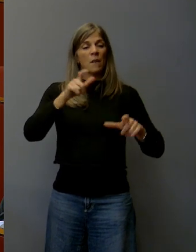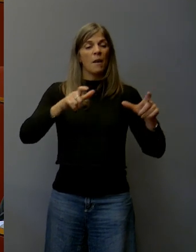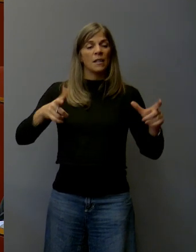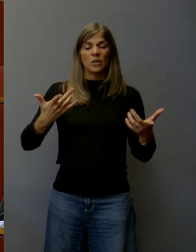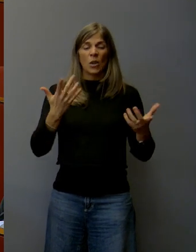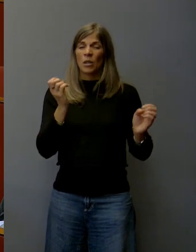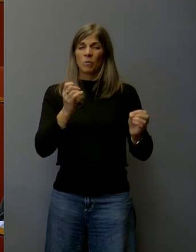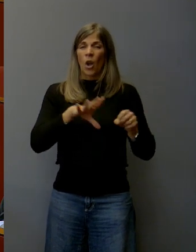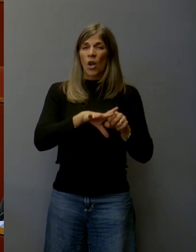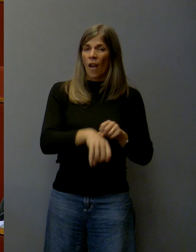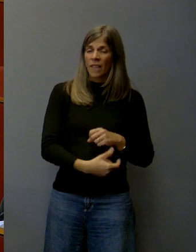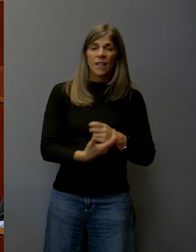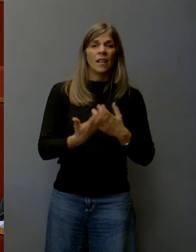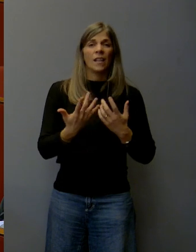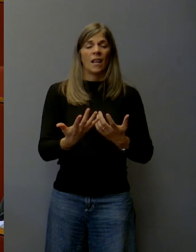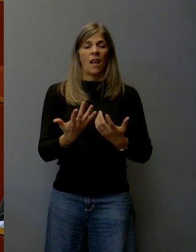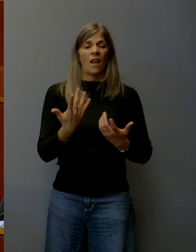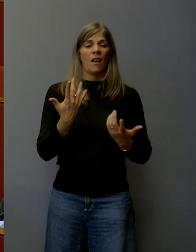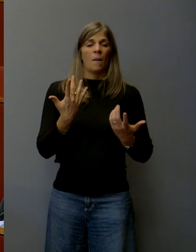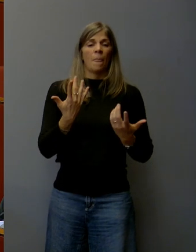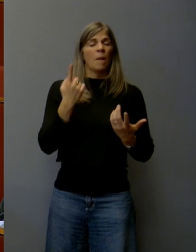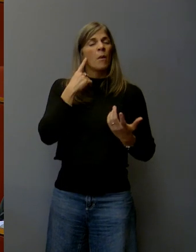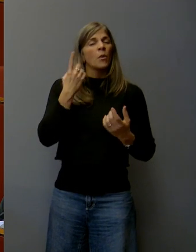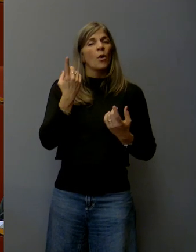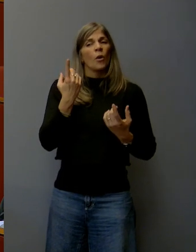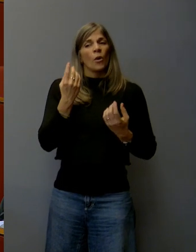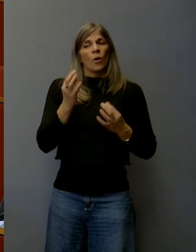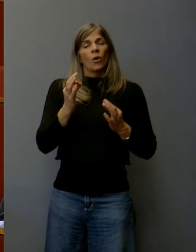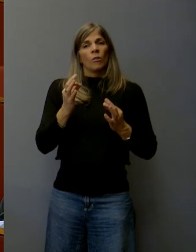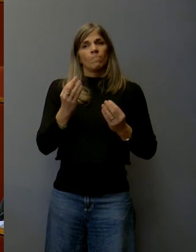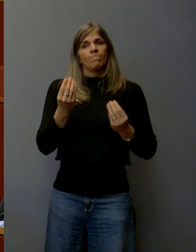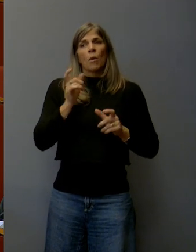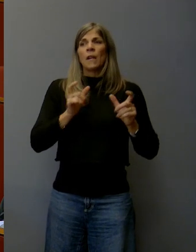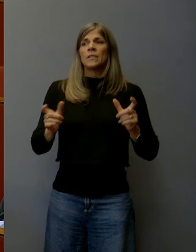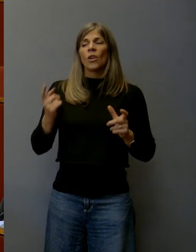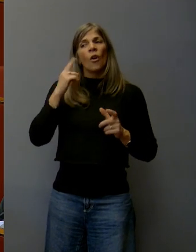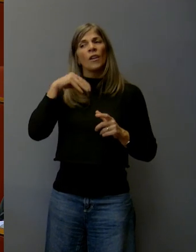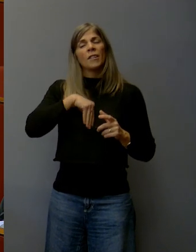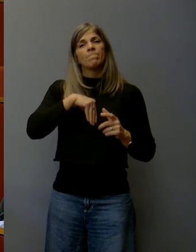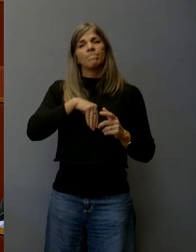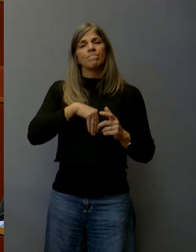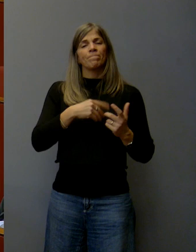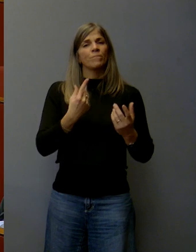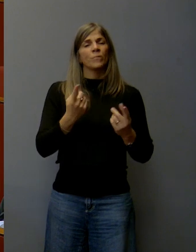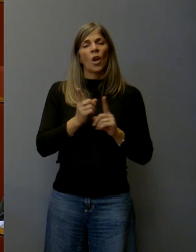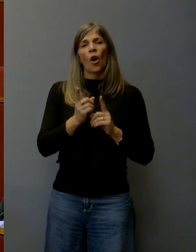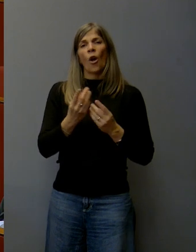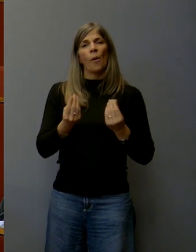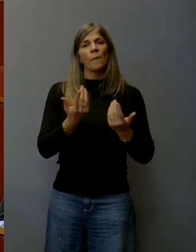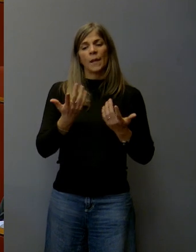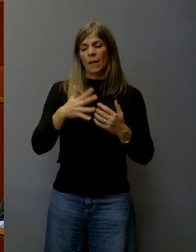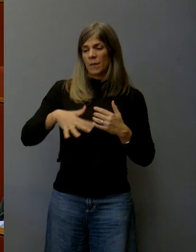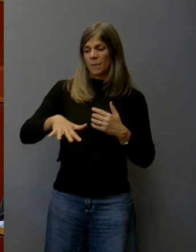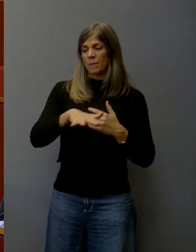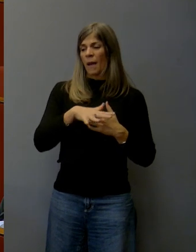e gli spazi della propria città ci semplicemente le persone si sentono in una in uno